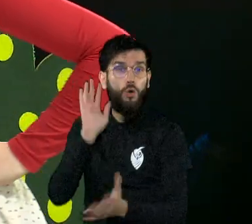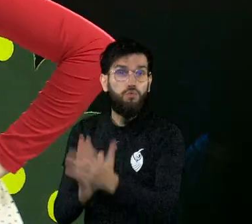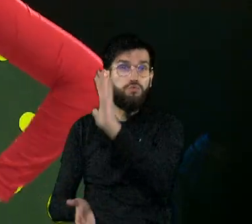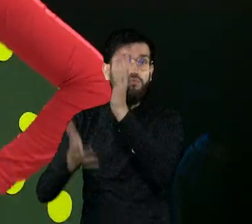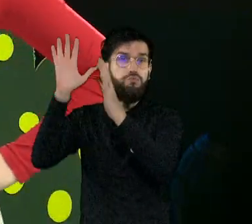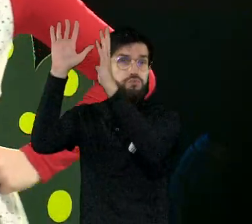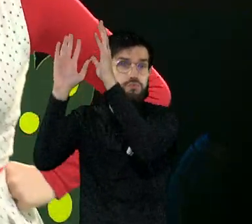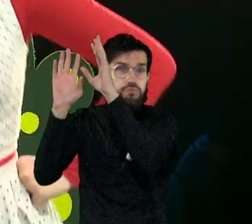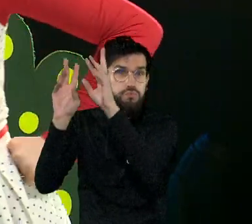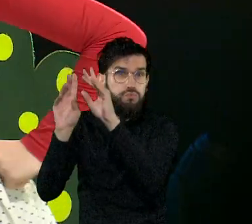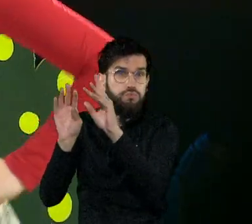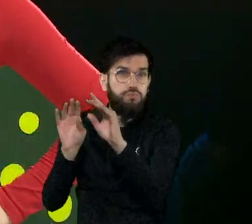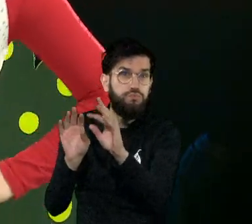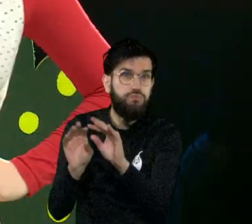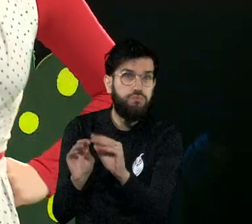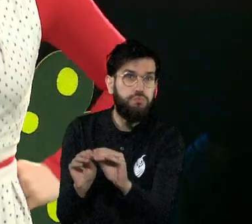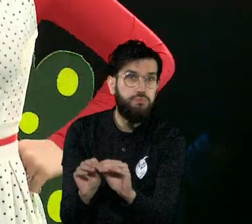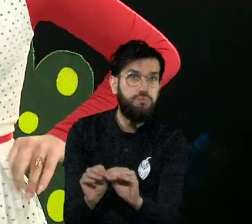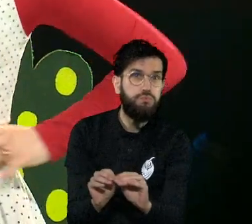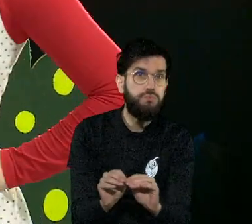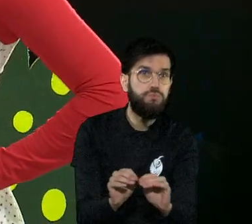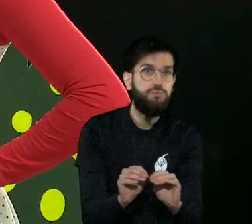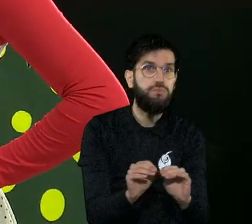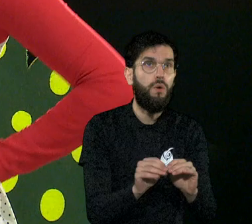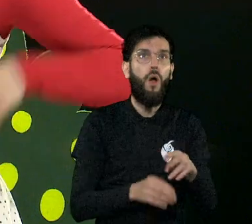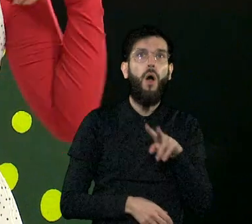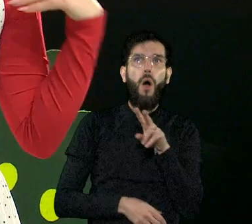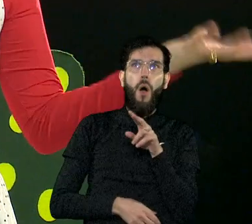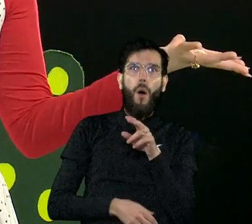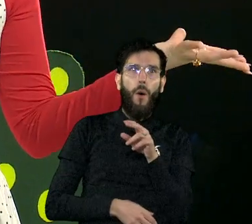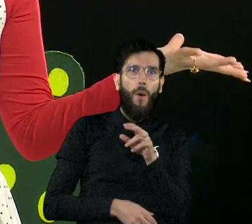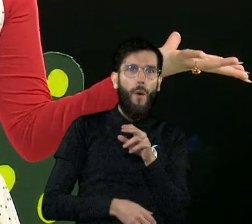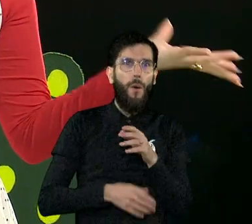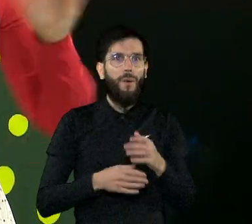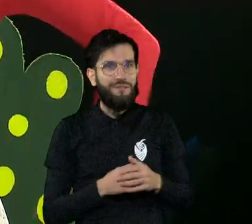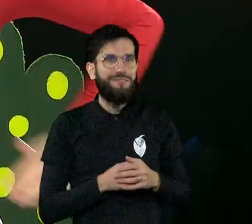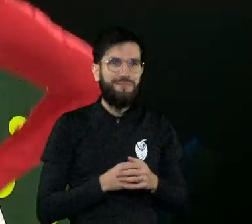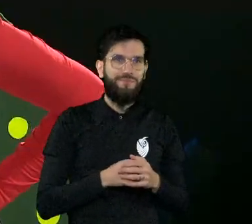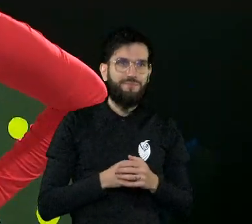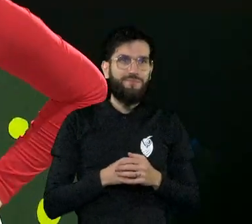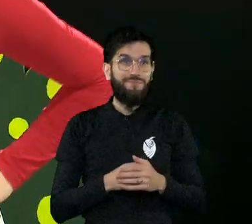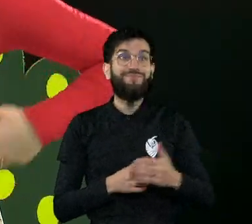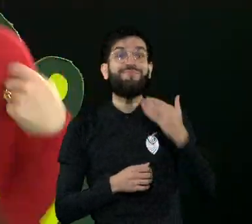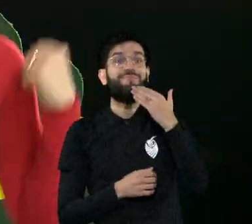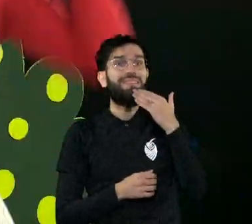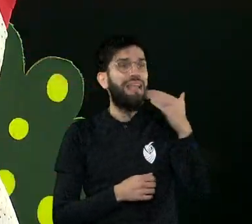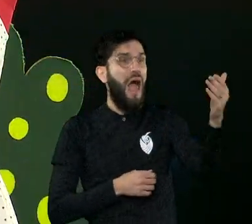nevalí, oheň už nehorí. Komu patrí vďaka?